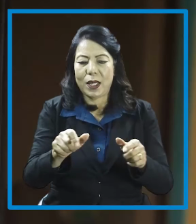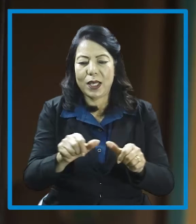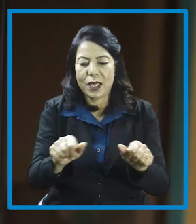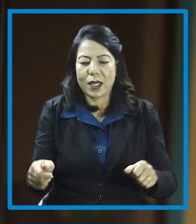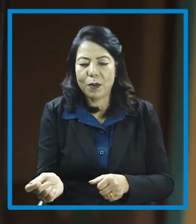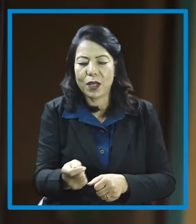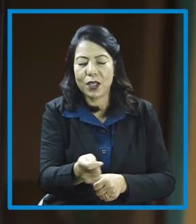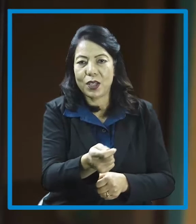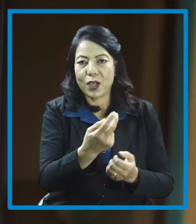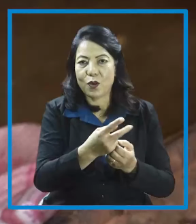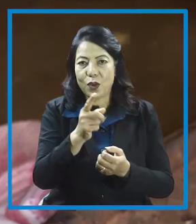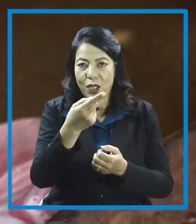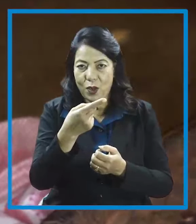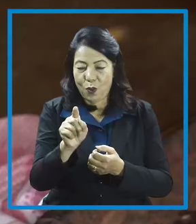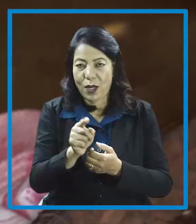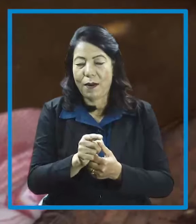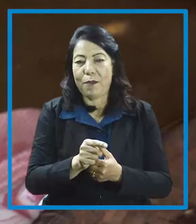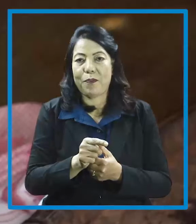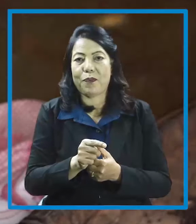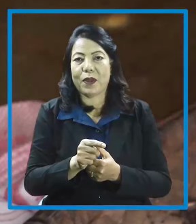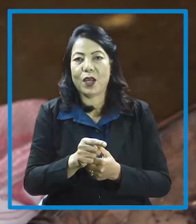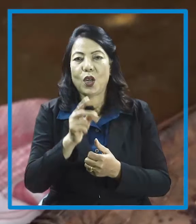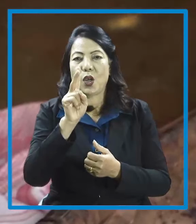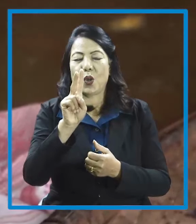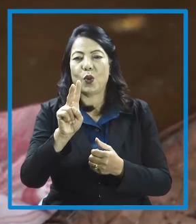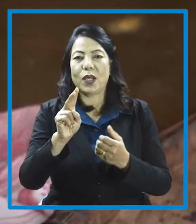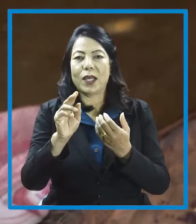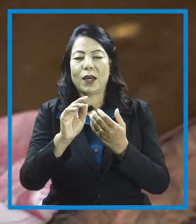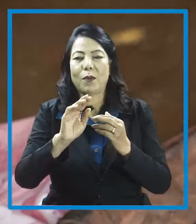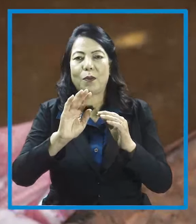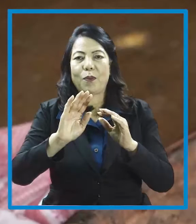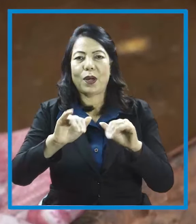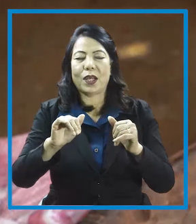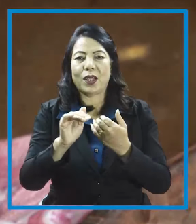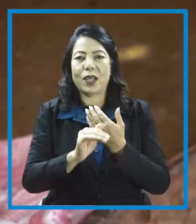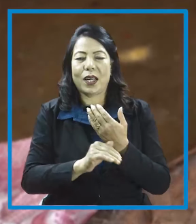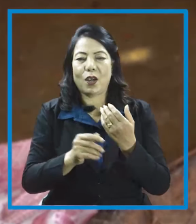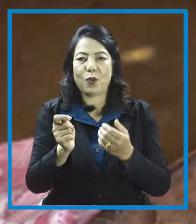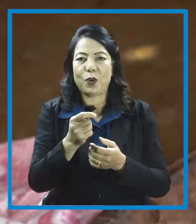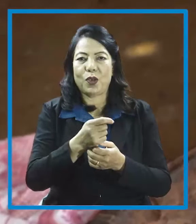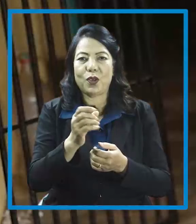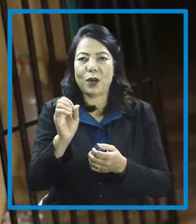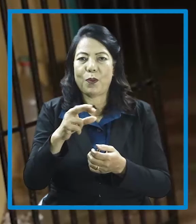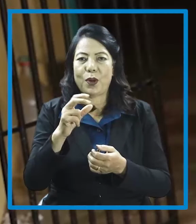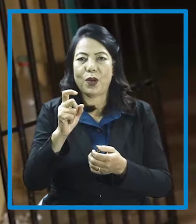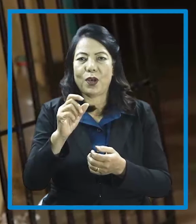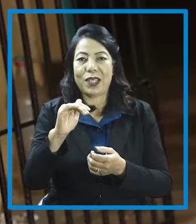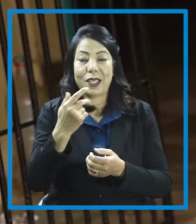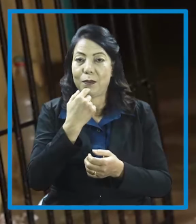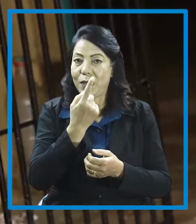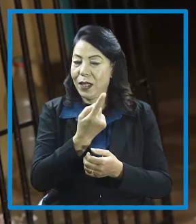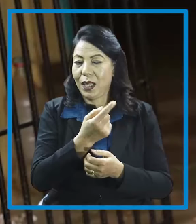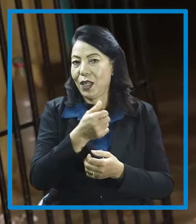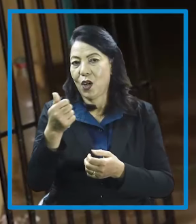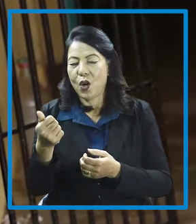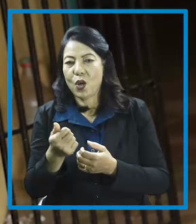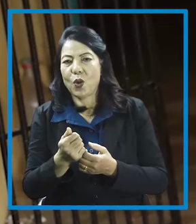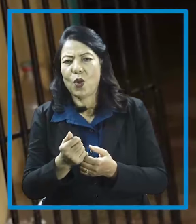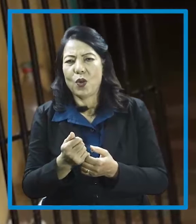मुन्याडा चाहिँ दुई पाटामा छरेको थिएँ एउटा दुई थरीको बिउ थियो हेर्नुहोस् एउटा प्रगति